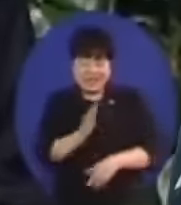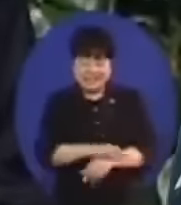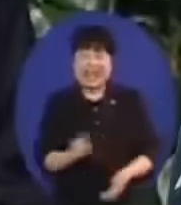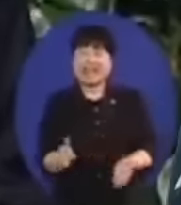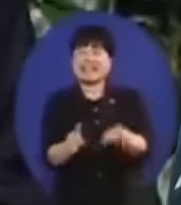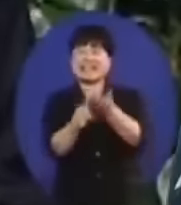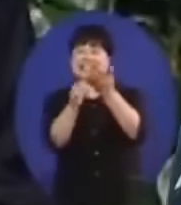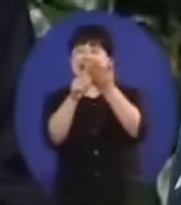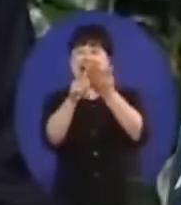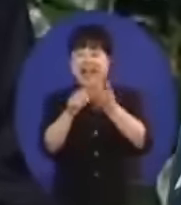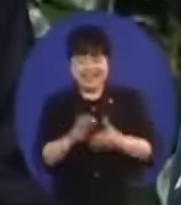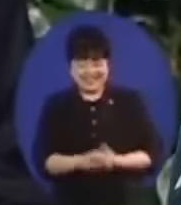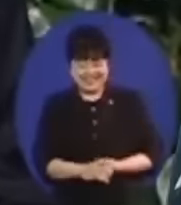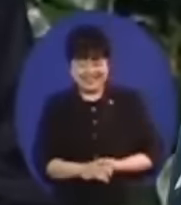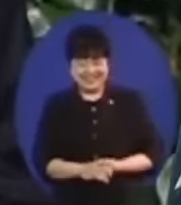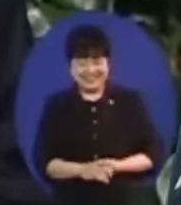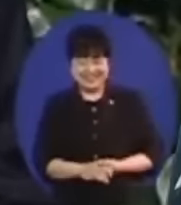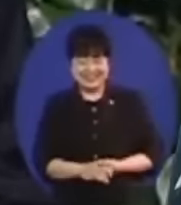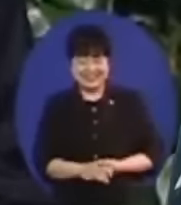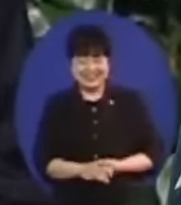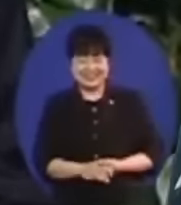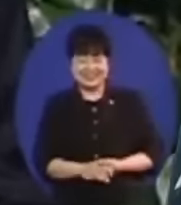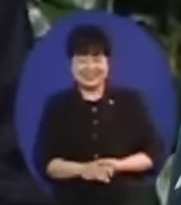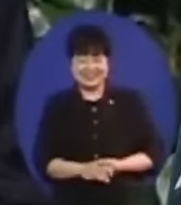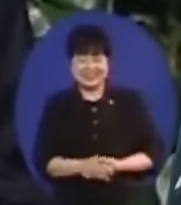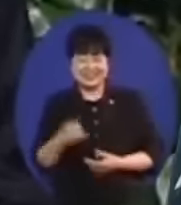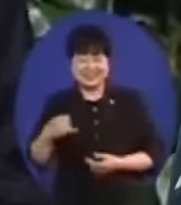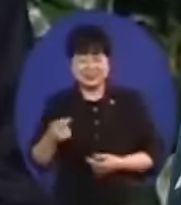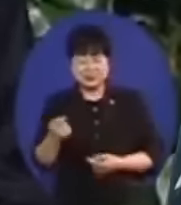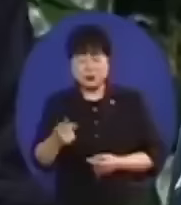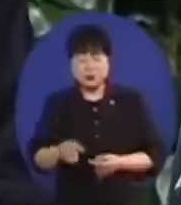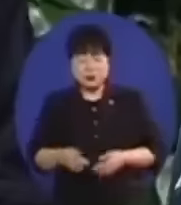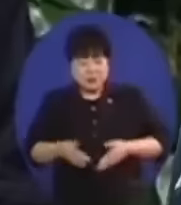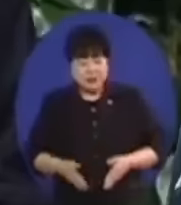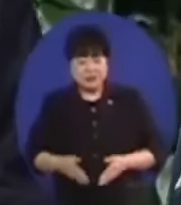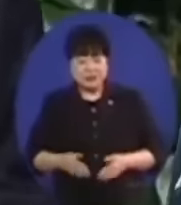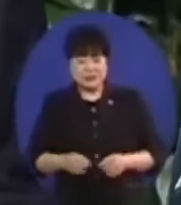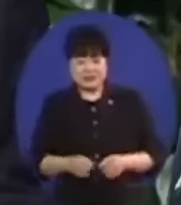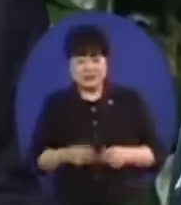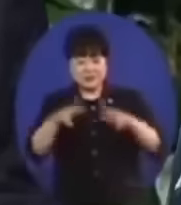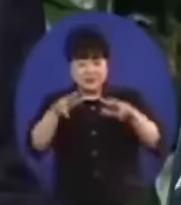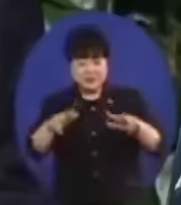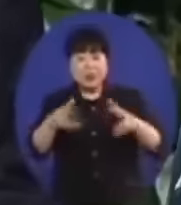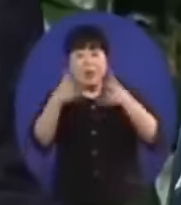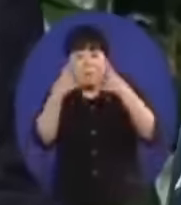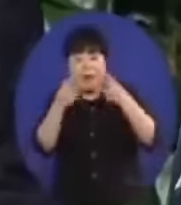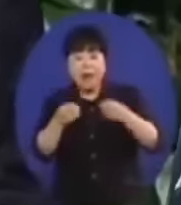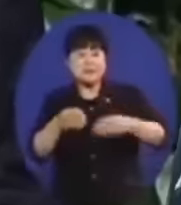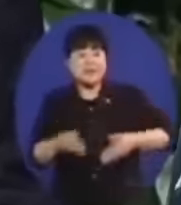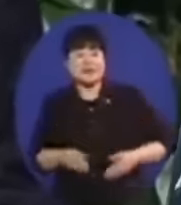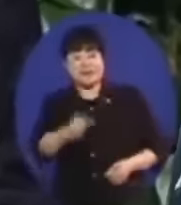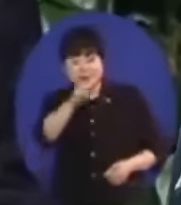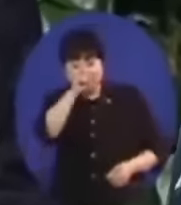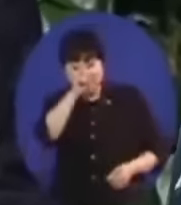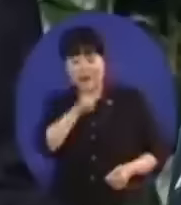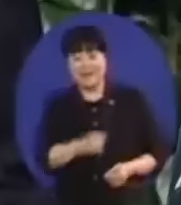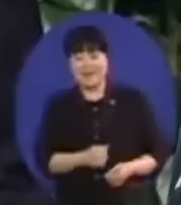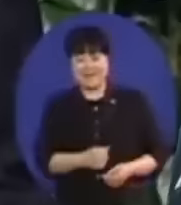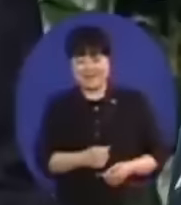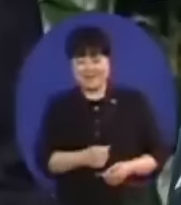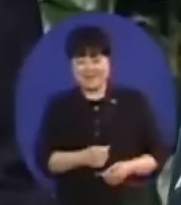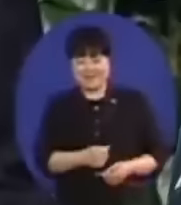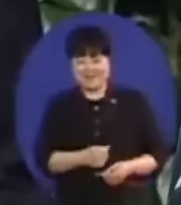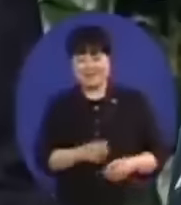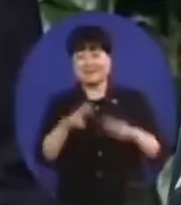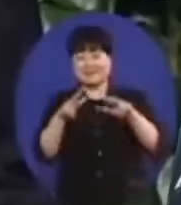기르자. 그래서 자식 적게 놓는 운동을 했는데 이제는 많이 낳는 운동을